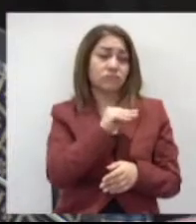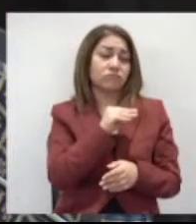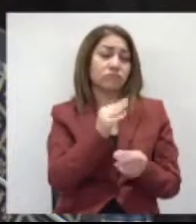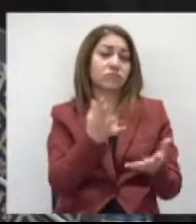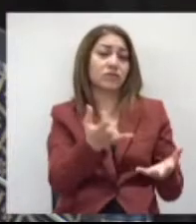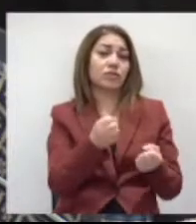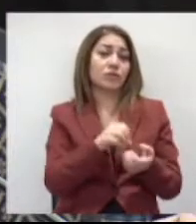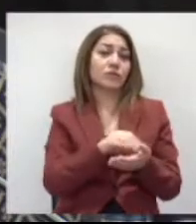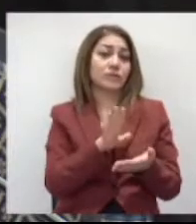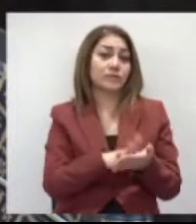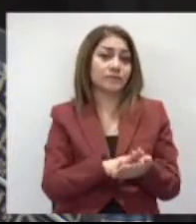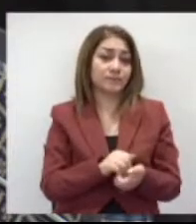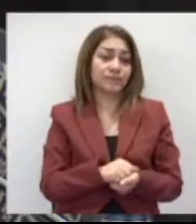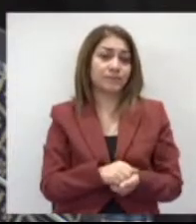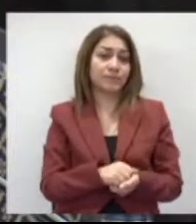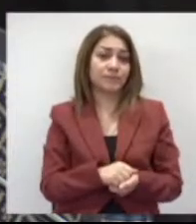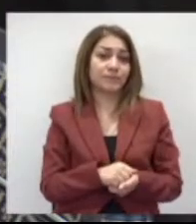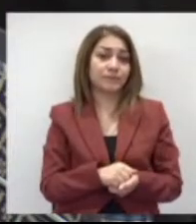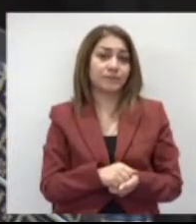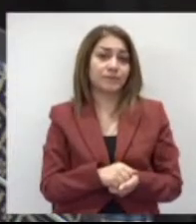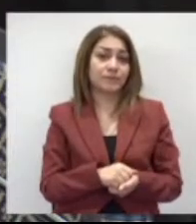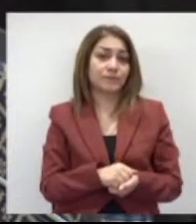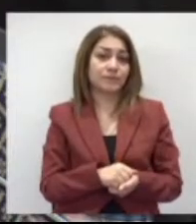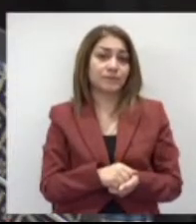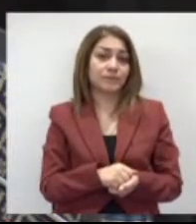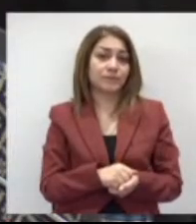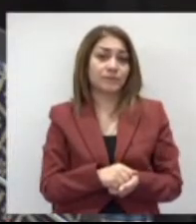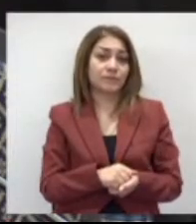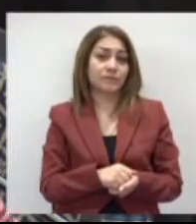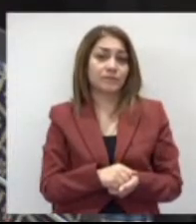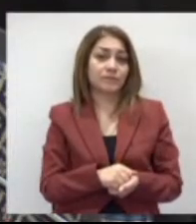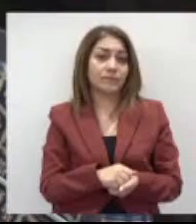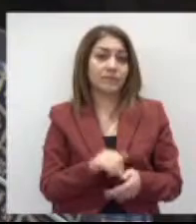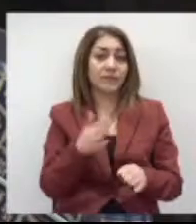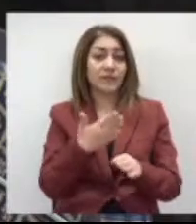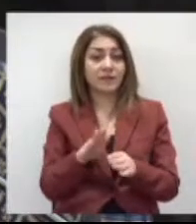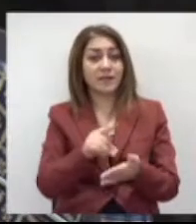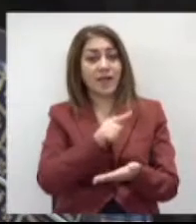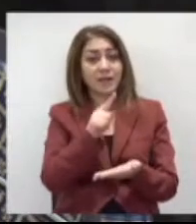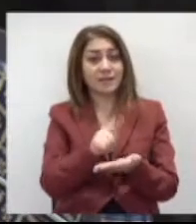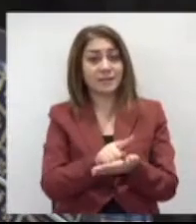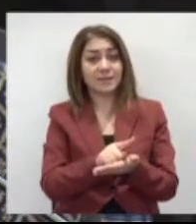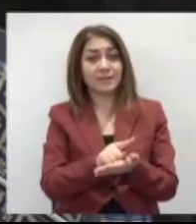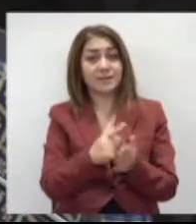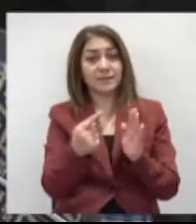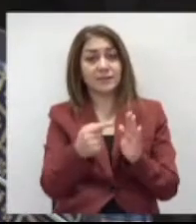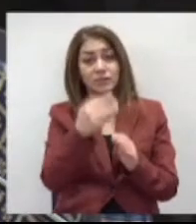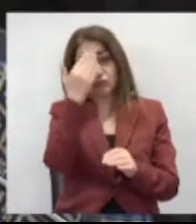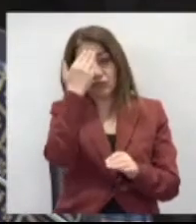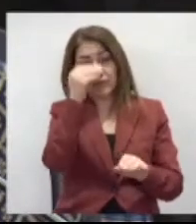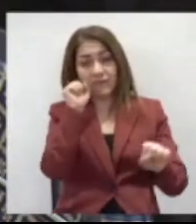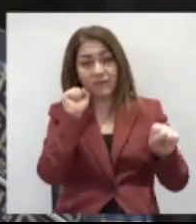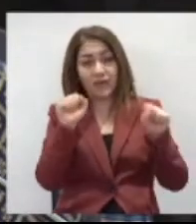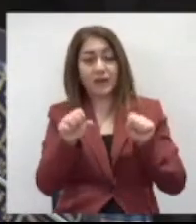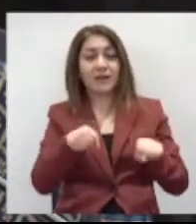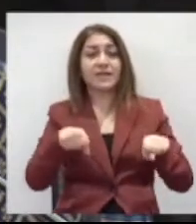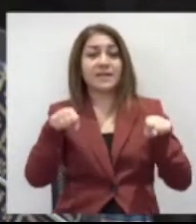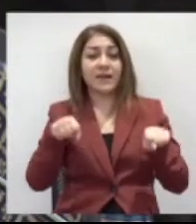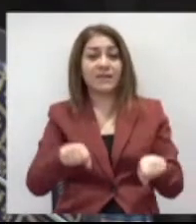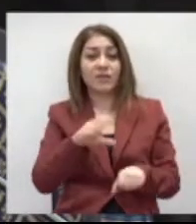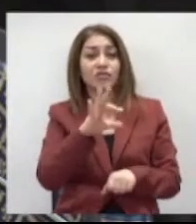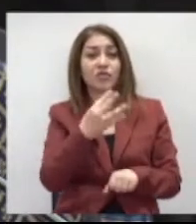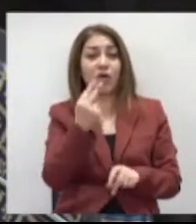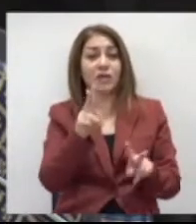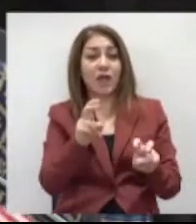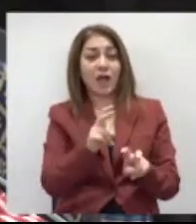է իրականացնել, դարձյալ այստեղ մի շեշտադրում անեմ, առանձին հարցերը, ժողովրդավարական, իրավական, սոցիալական, պետության